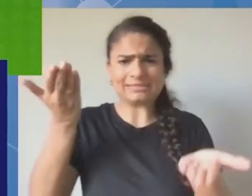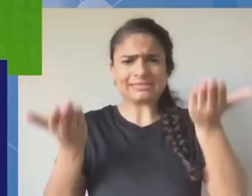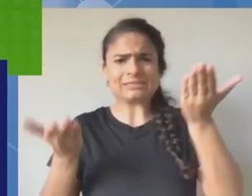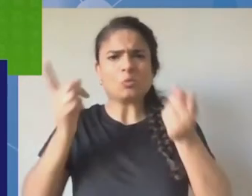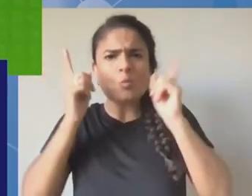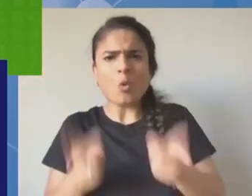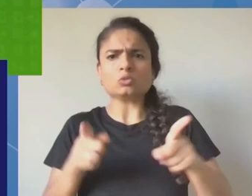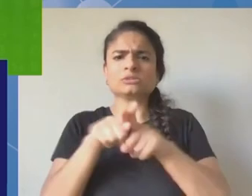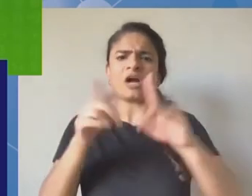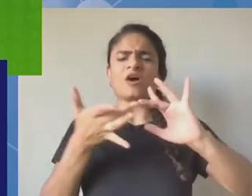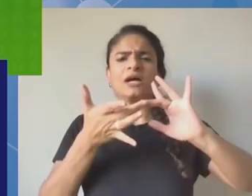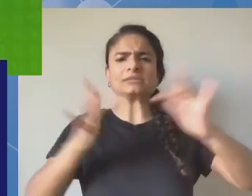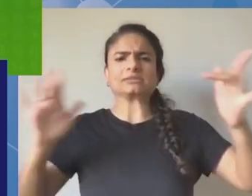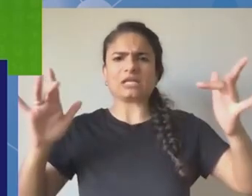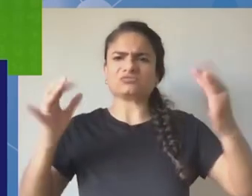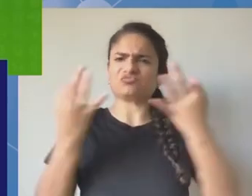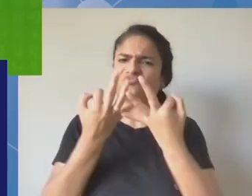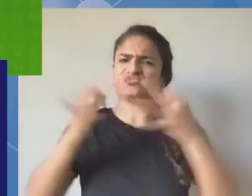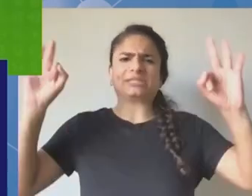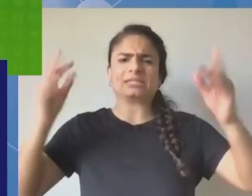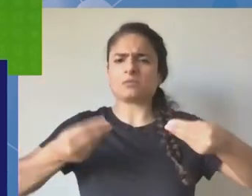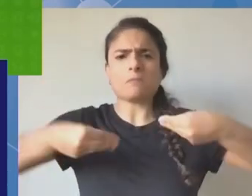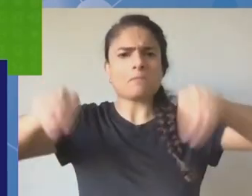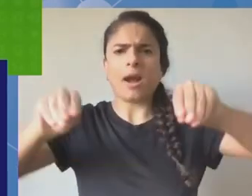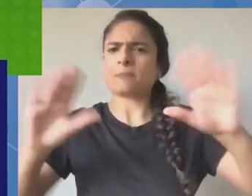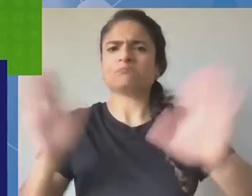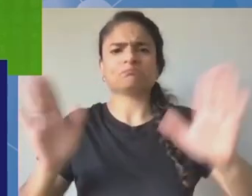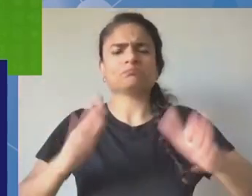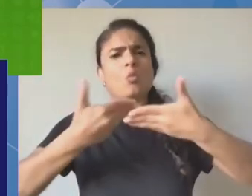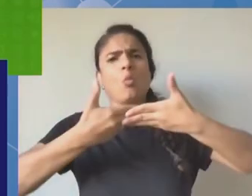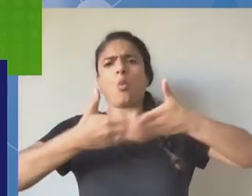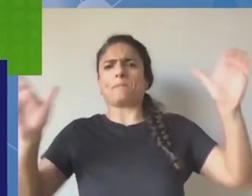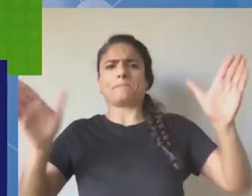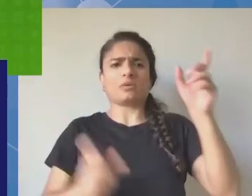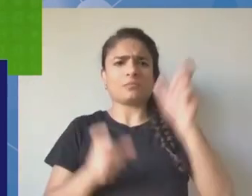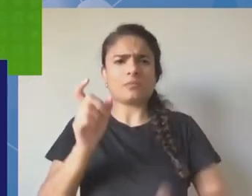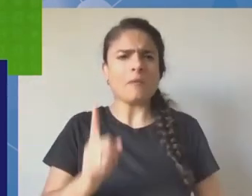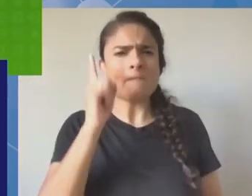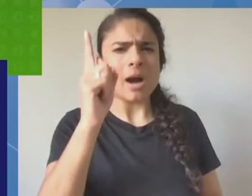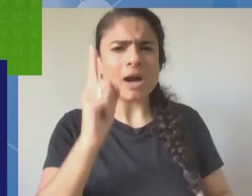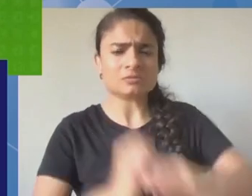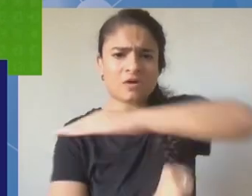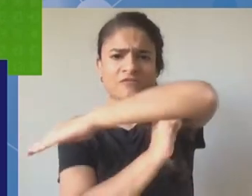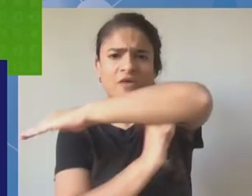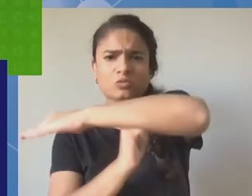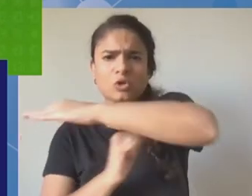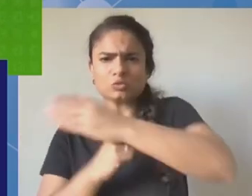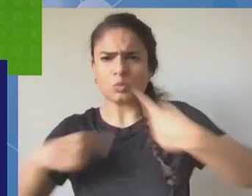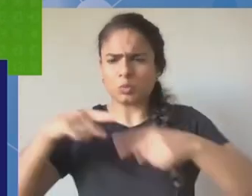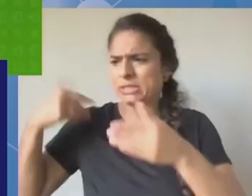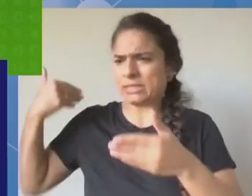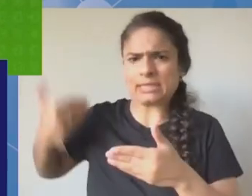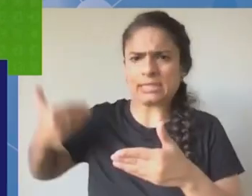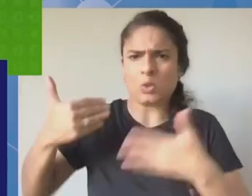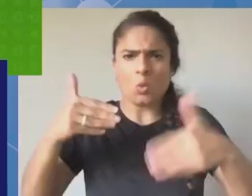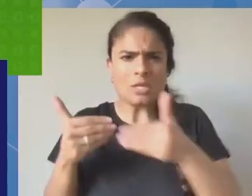期望和承诺，还有我们的一些其他的准备，